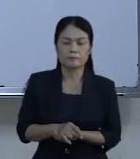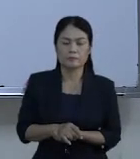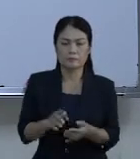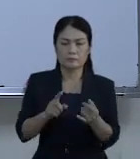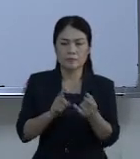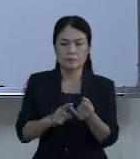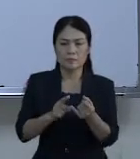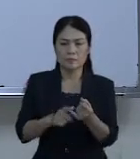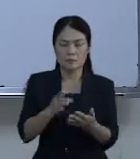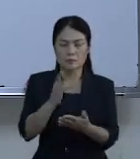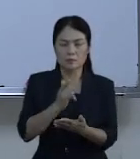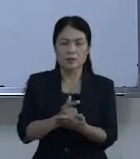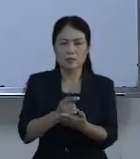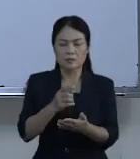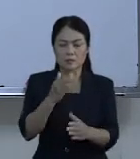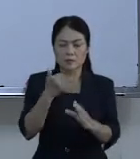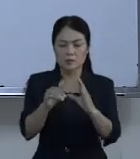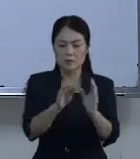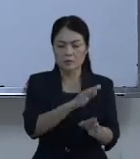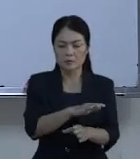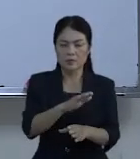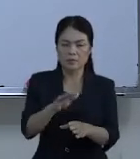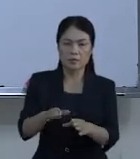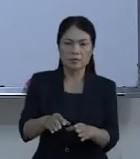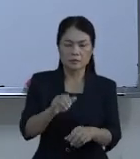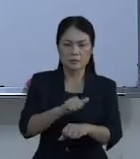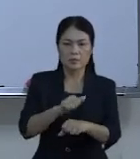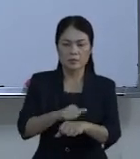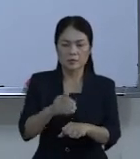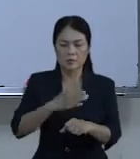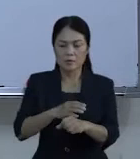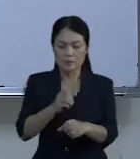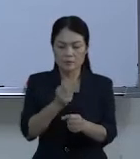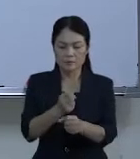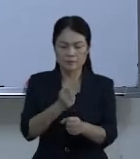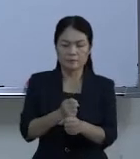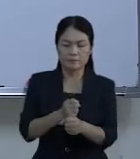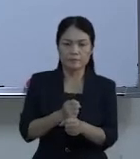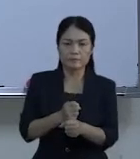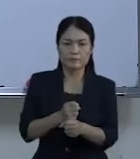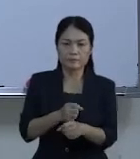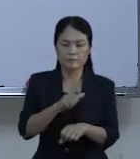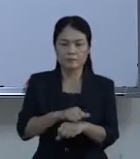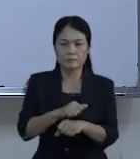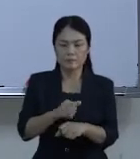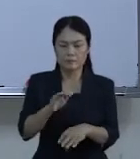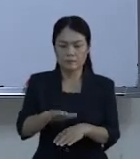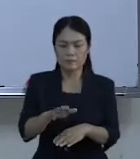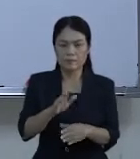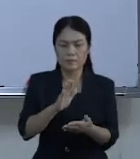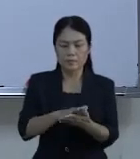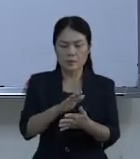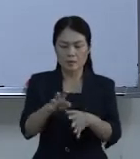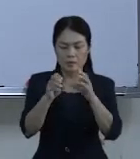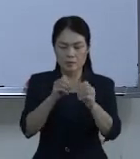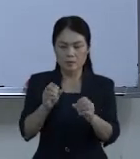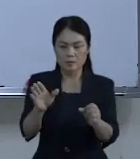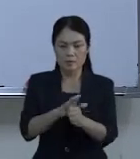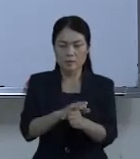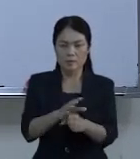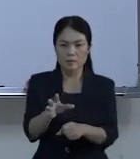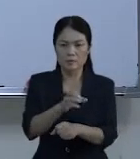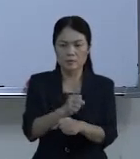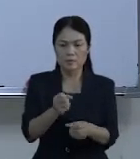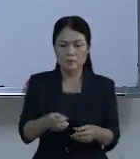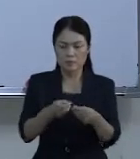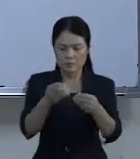trong một chọn này lục cung sông phạm nhà con ở kia do cái cà bò lục cung do tự phớ hay cái cà sả lạc đấy nè con do một bánh hay tự do